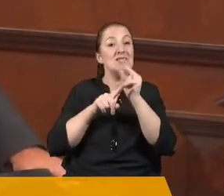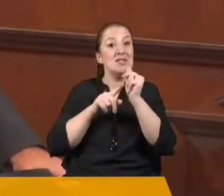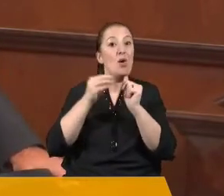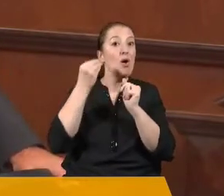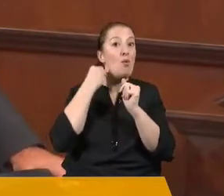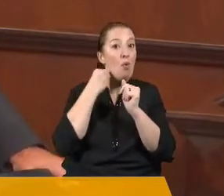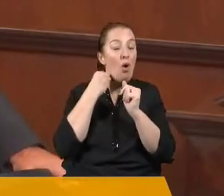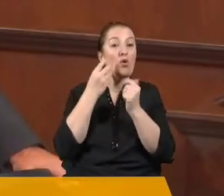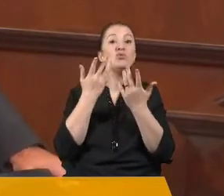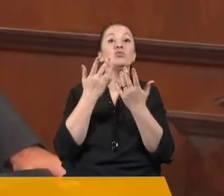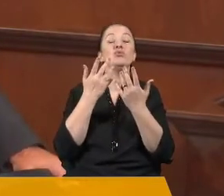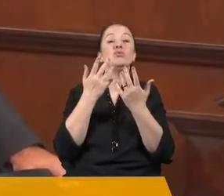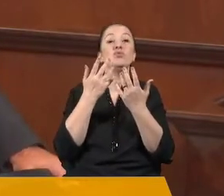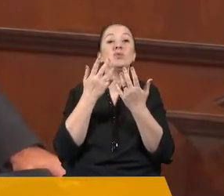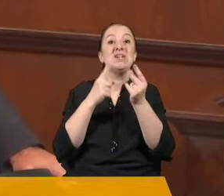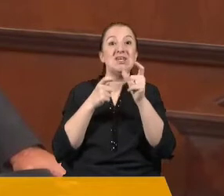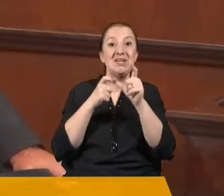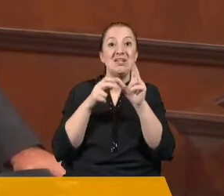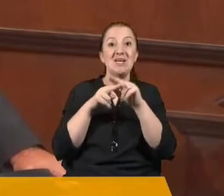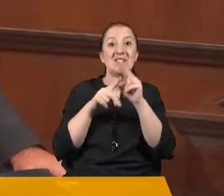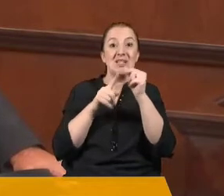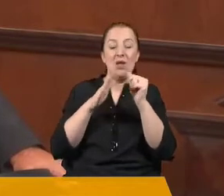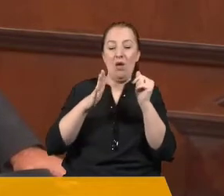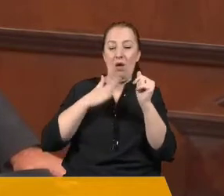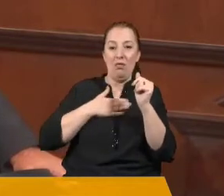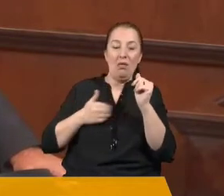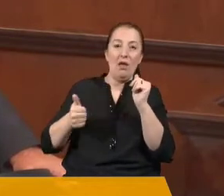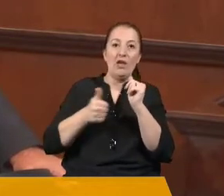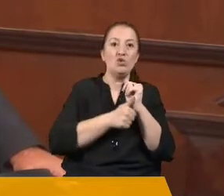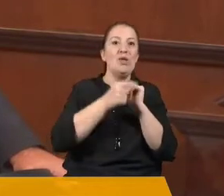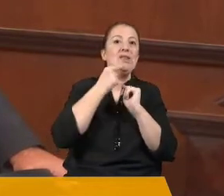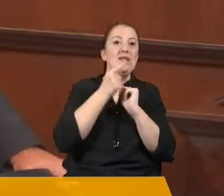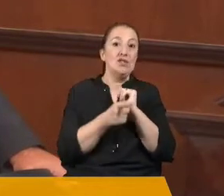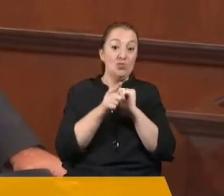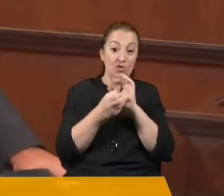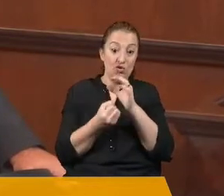önüne geçmeli dedik. Şimdi oluşan şartlarda